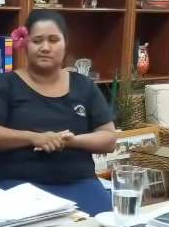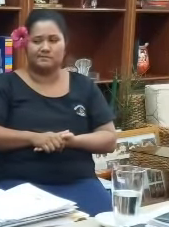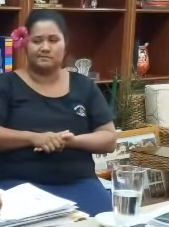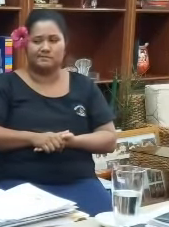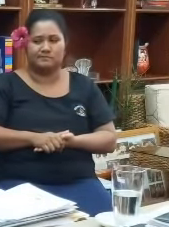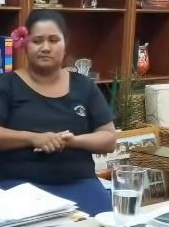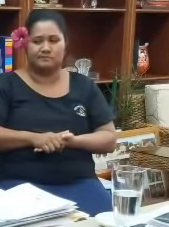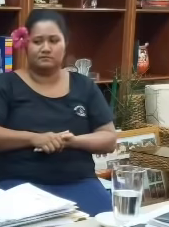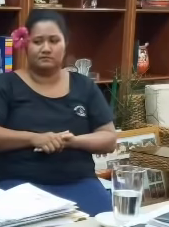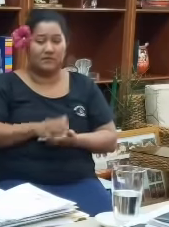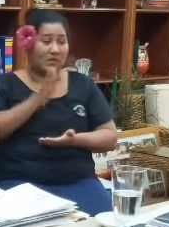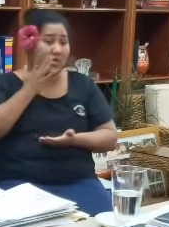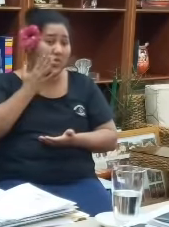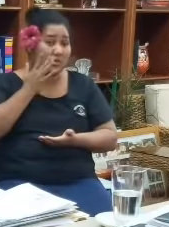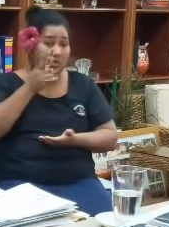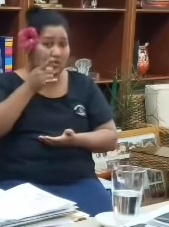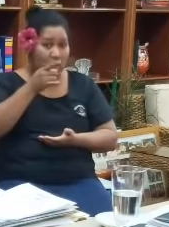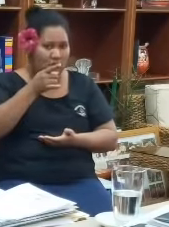ai kangoro